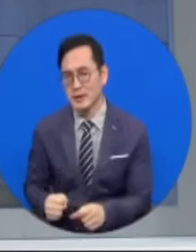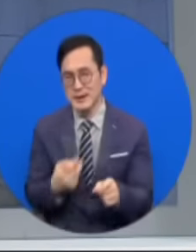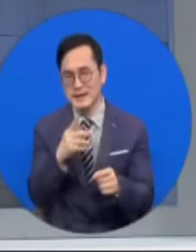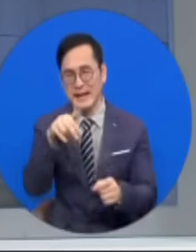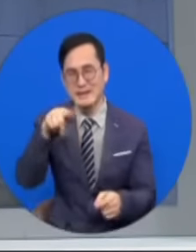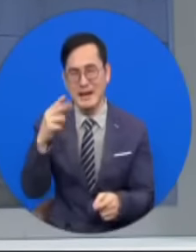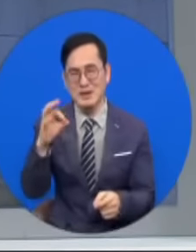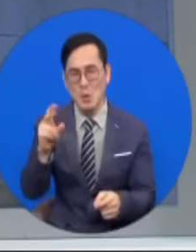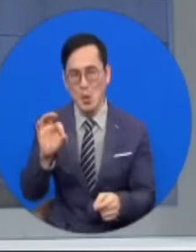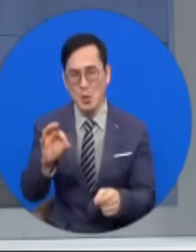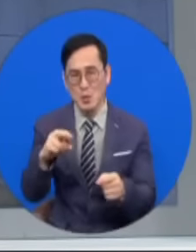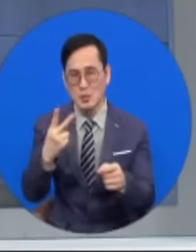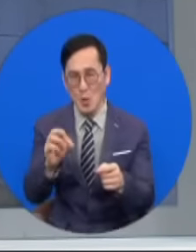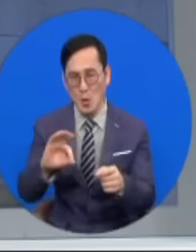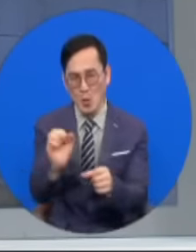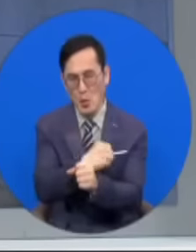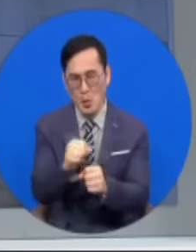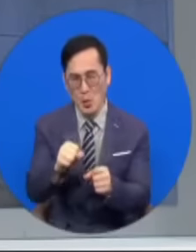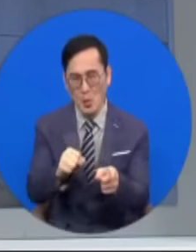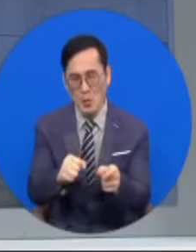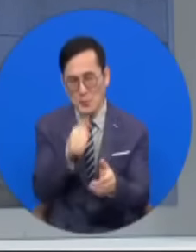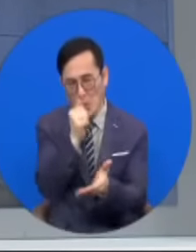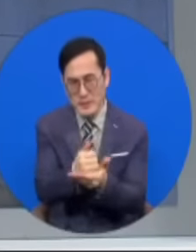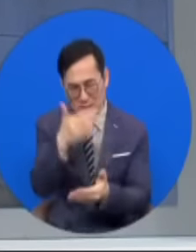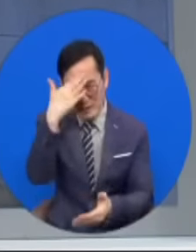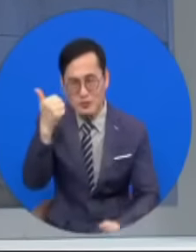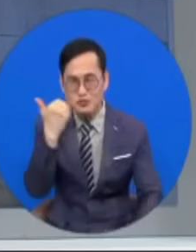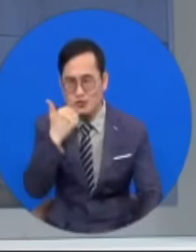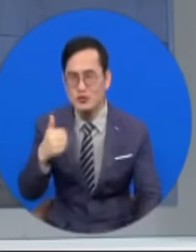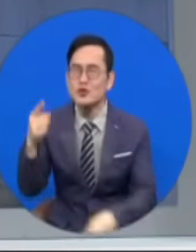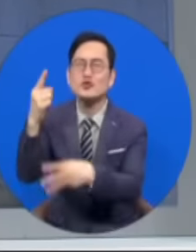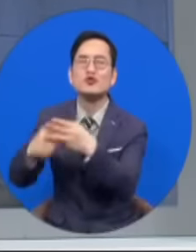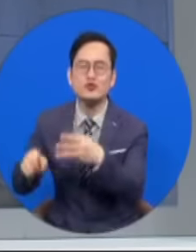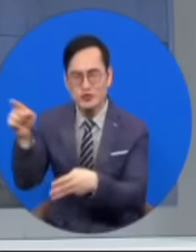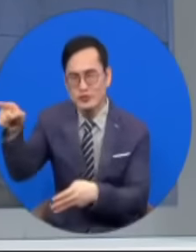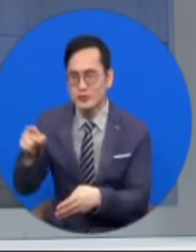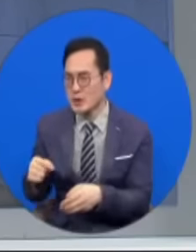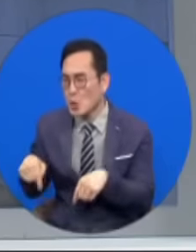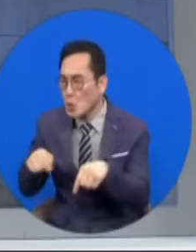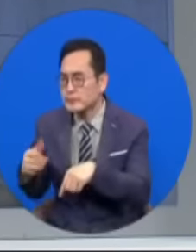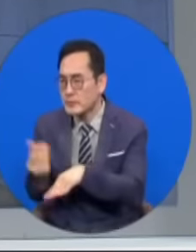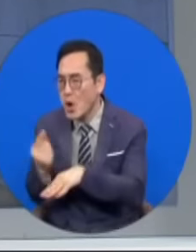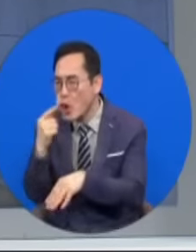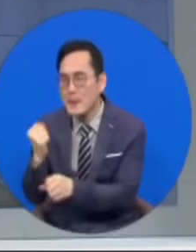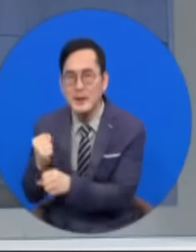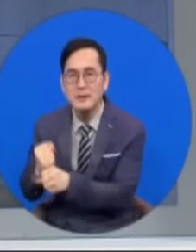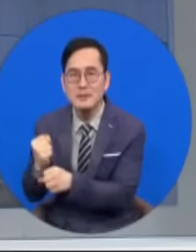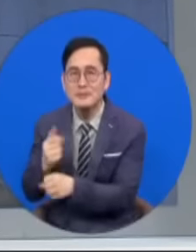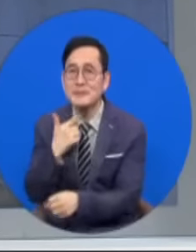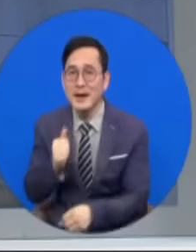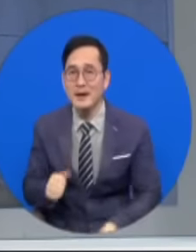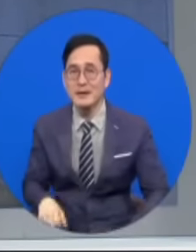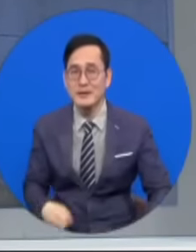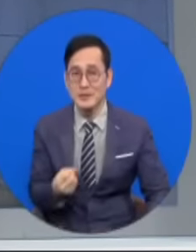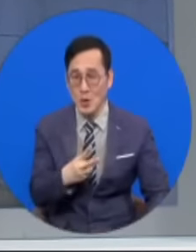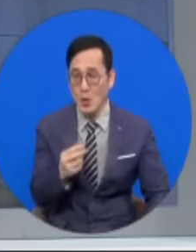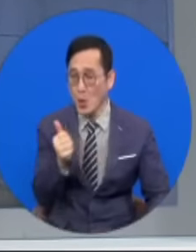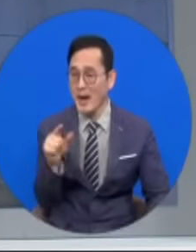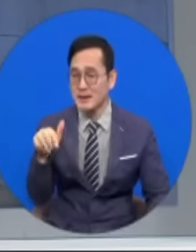검찰은 의심하고 있고요 더 나아가서 본인의 화천대 의욕과 관련해서 화천대유 전 대표가 나는 이재명을